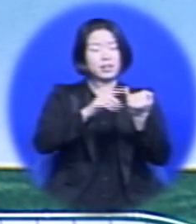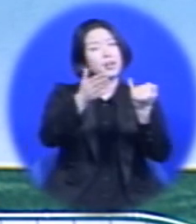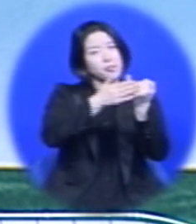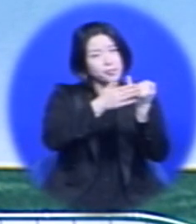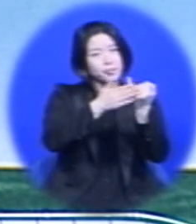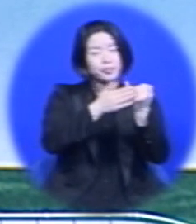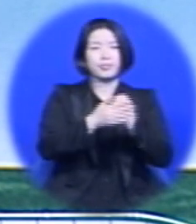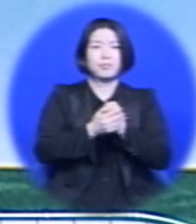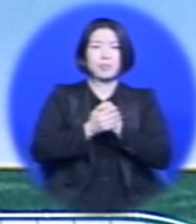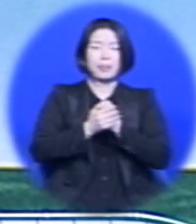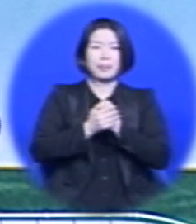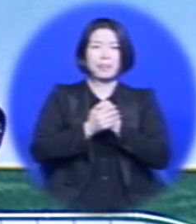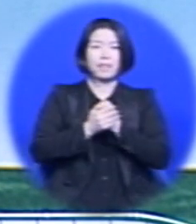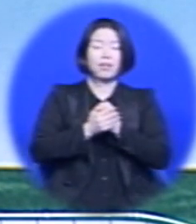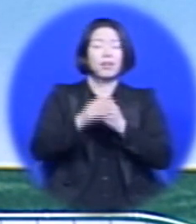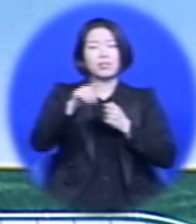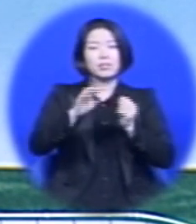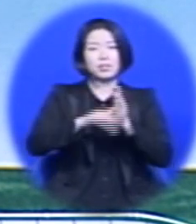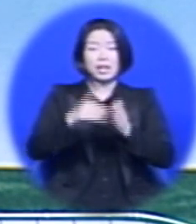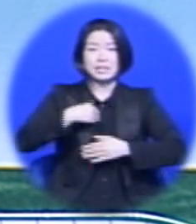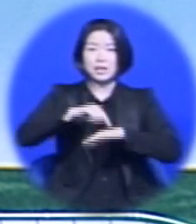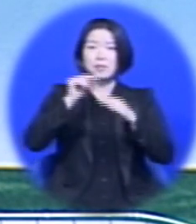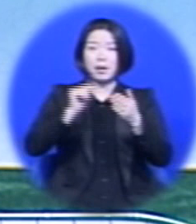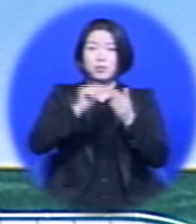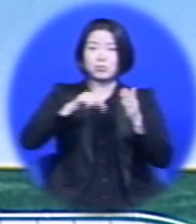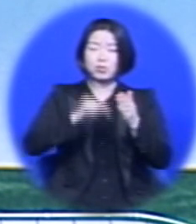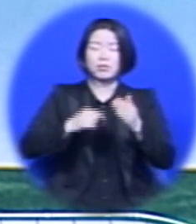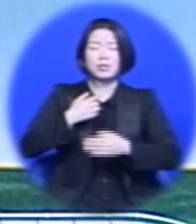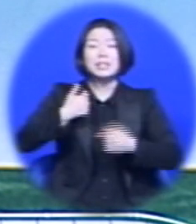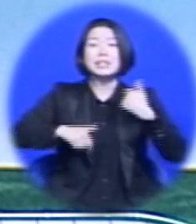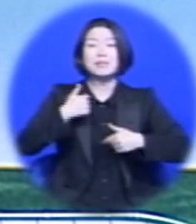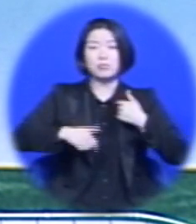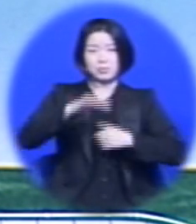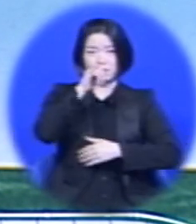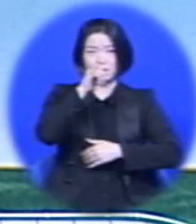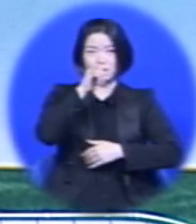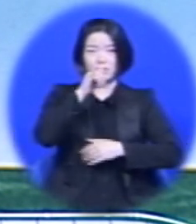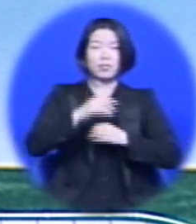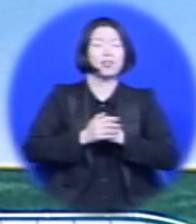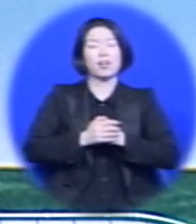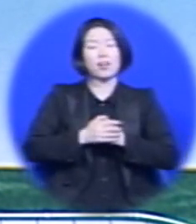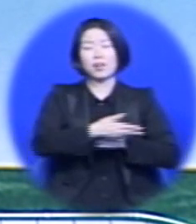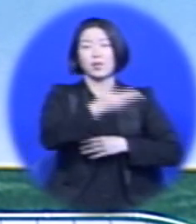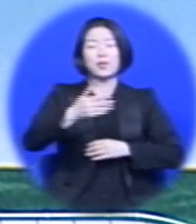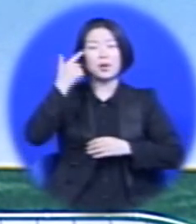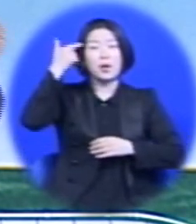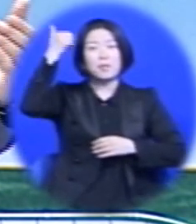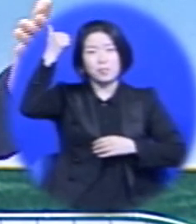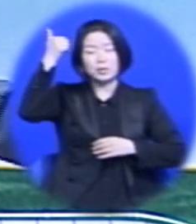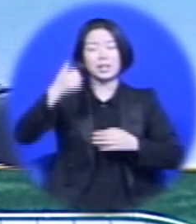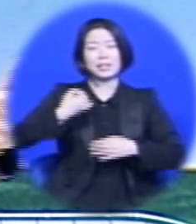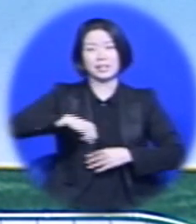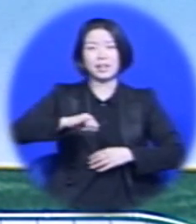두드려 주었습니다 그러면서도 제 마음에는 기쁨이 있는 거예요 아 여러분 목사 딸은 은혜 못